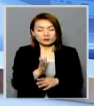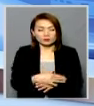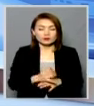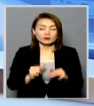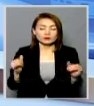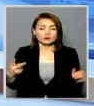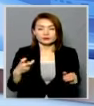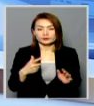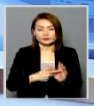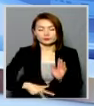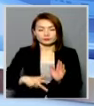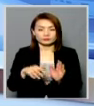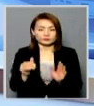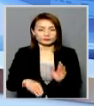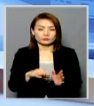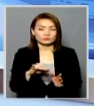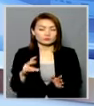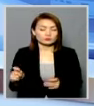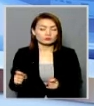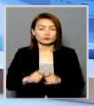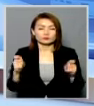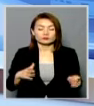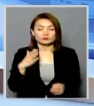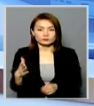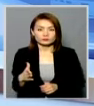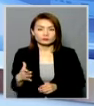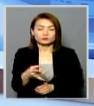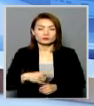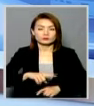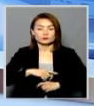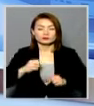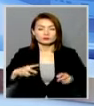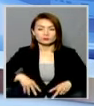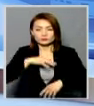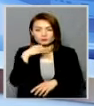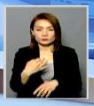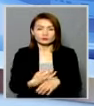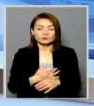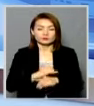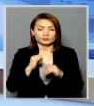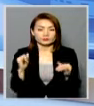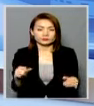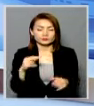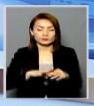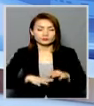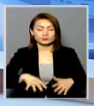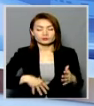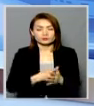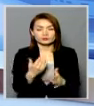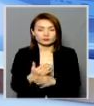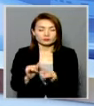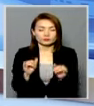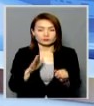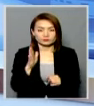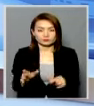санын 270 мың тоннаға дейін жеткізуді көздеп отыр. Ол межеге жету үшін кооперативтер санын көбейтіп, салаға бөлінетін субсидияны